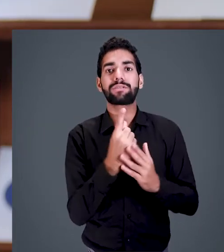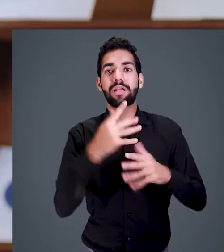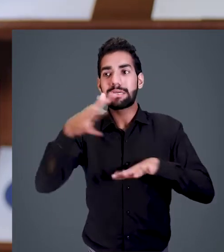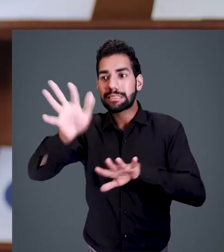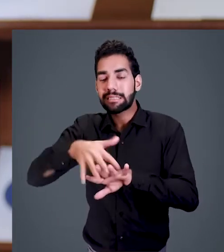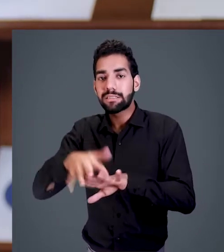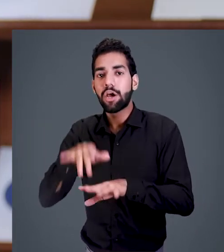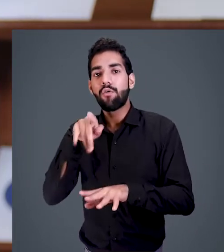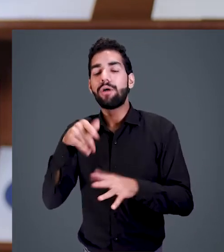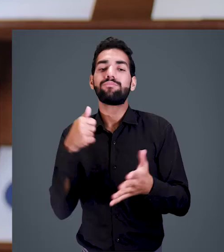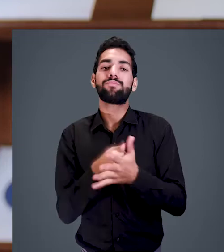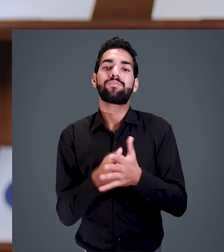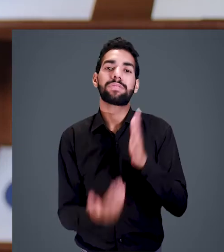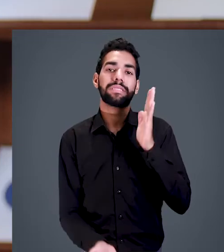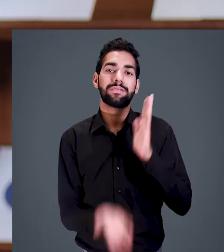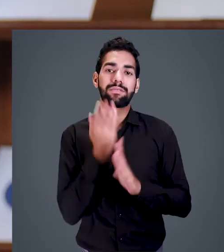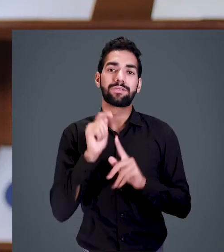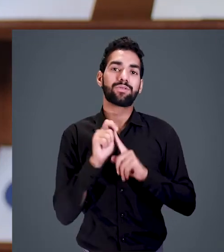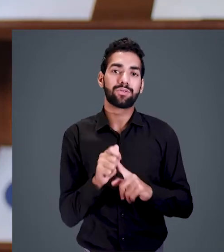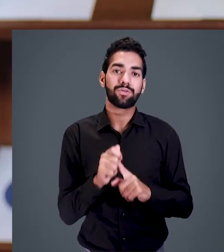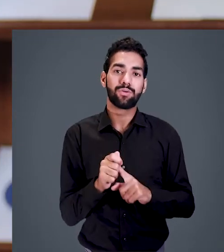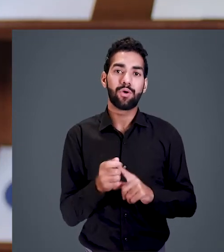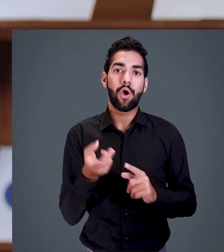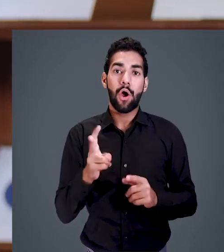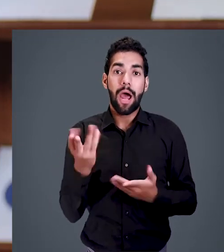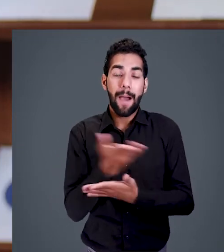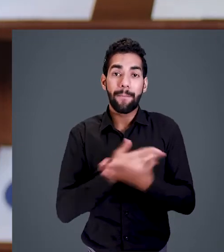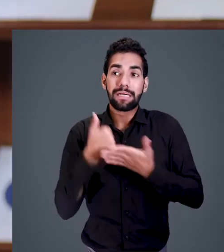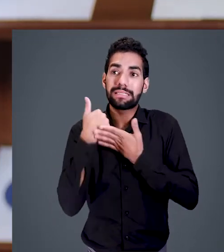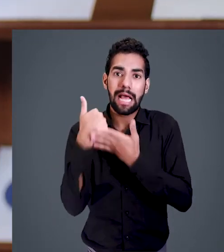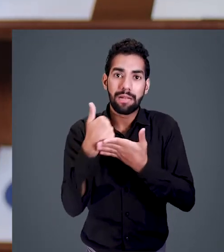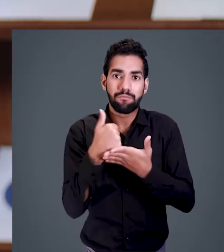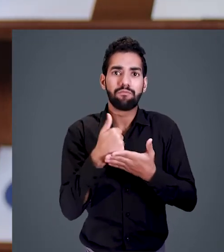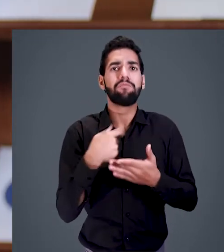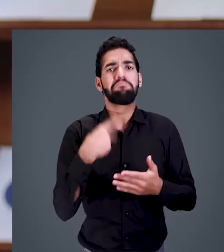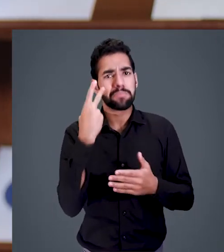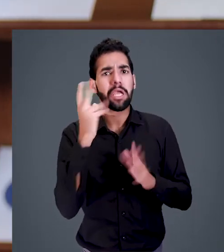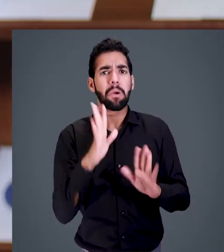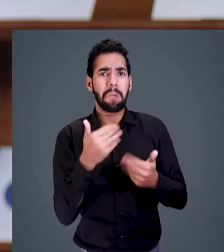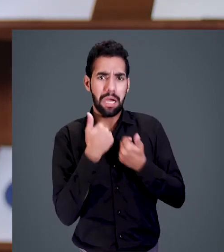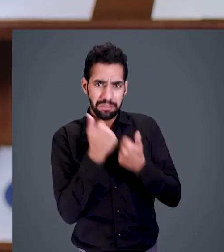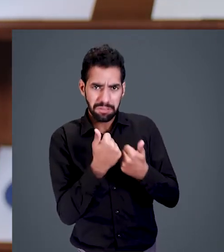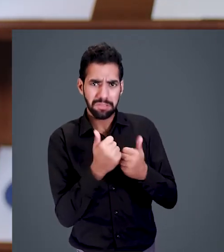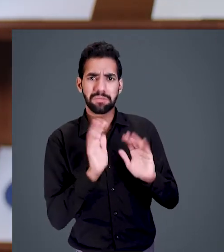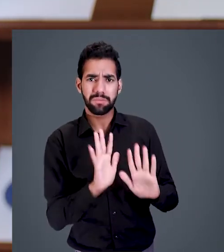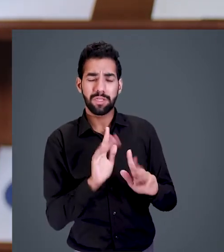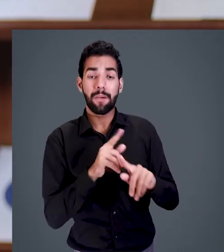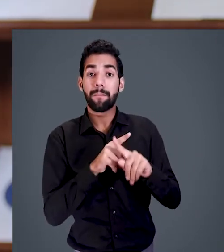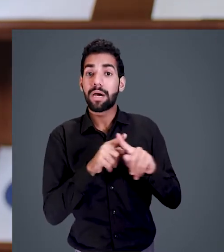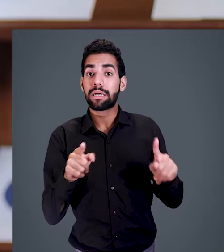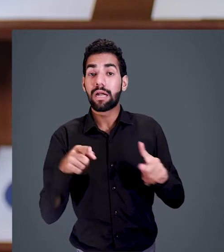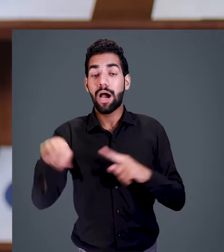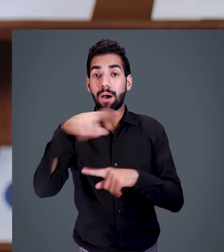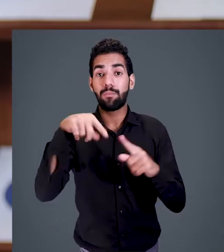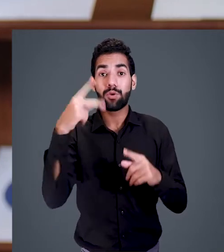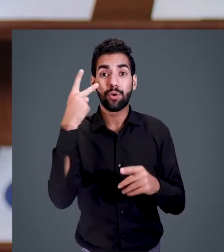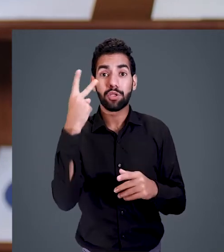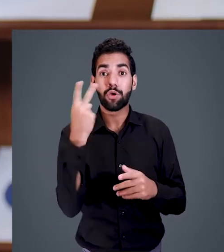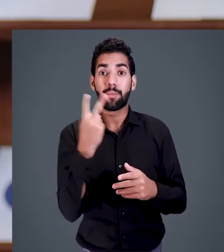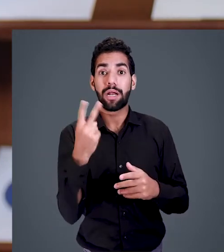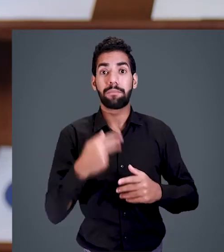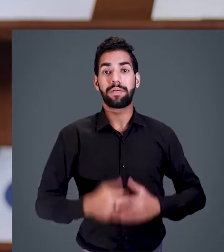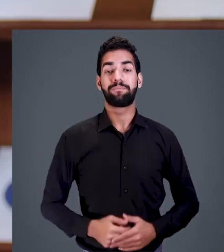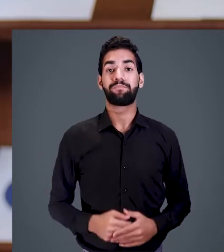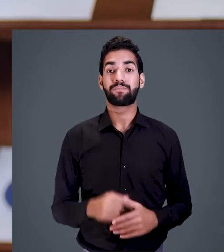اور مینوفیکچرنگ میں لانا ہے. اور آپ کی سروس سیکٹر کو، ٹھیک ہے، دیٹ از گروئنگ، دیٹ از سویلنگ اپ، اٹس گڈ، لیکن آپ